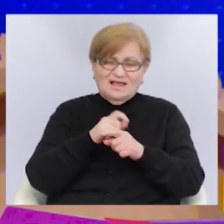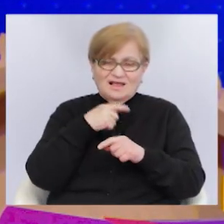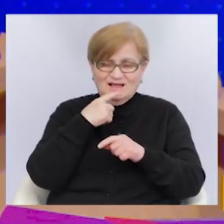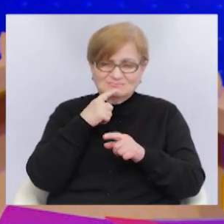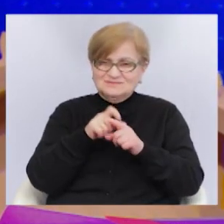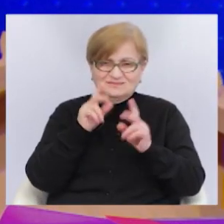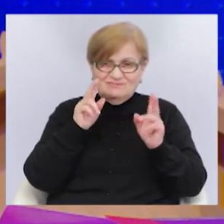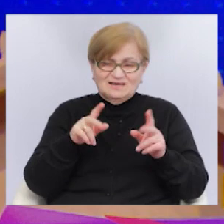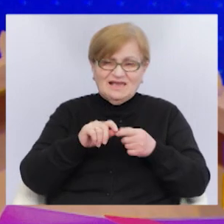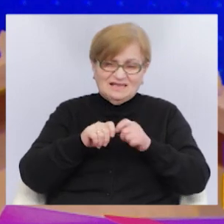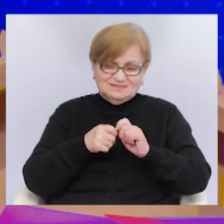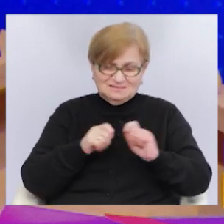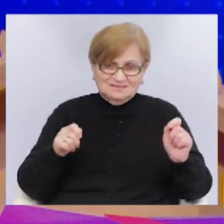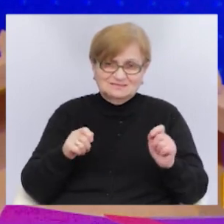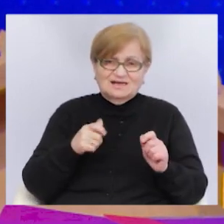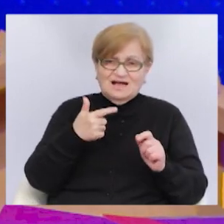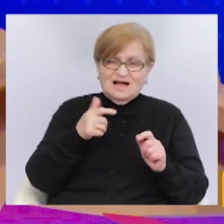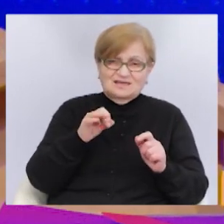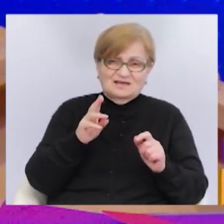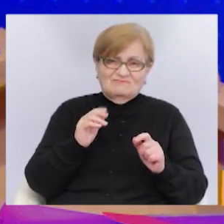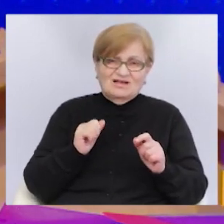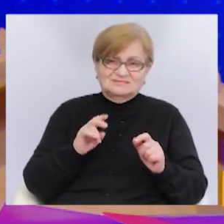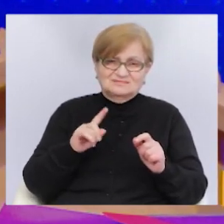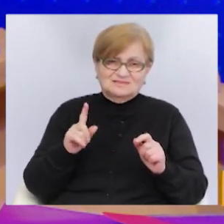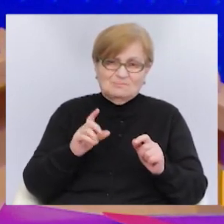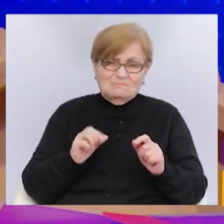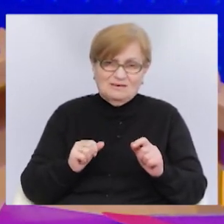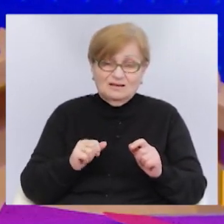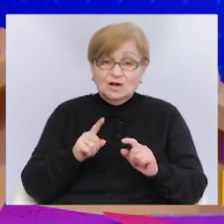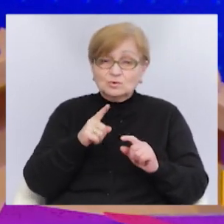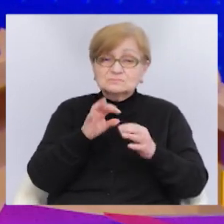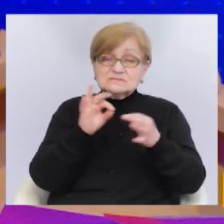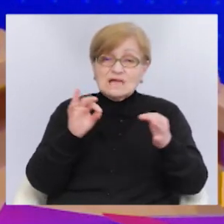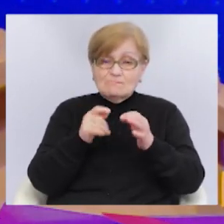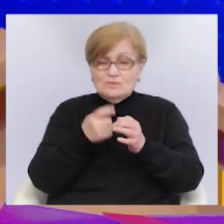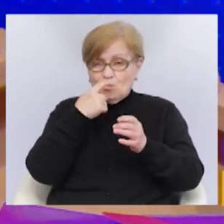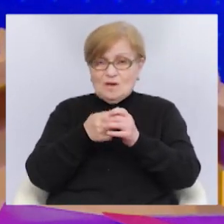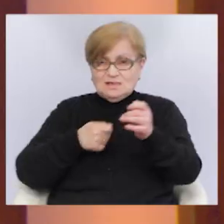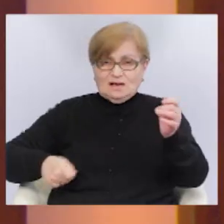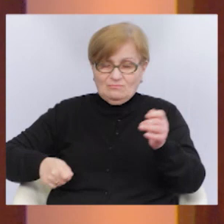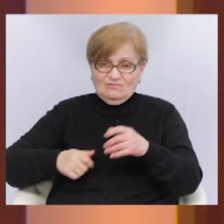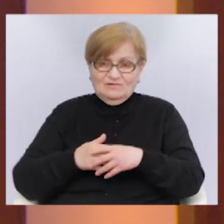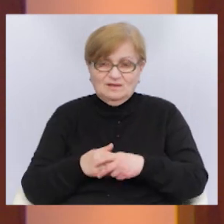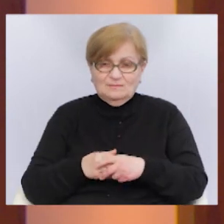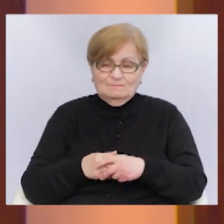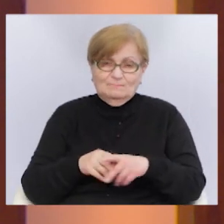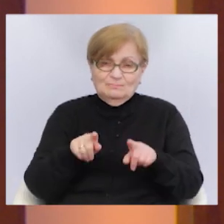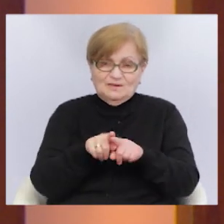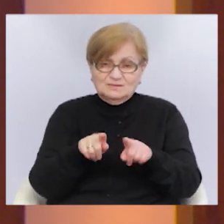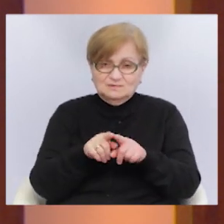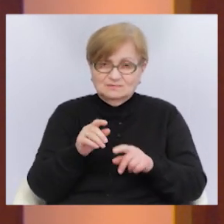ესე მოუჭერ და გაიკვანზება. კი ბატონო, ეს დაგვეხმარება იმაში, რომ ეს ზაფი აღარ გამოდრეს ამაში. ასევე პატარა